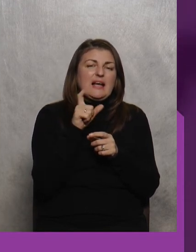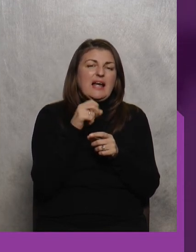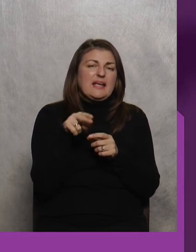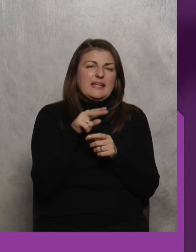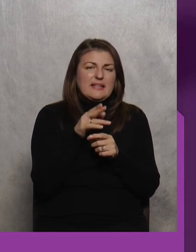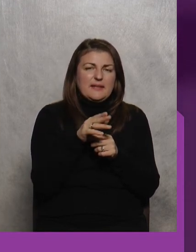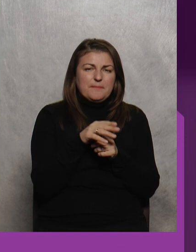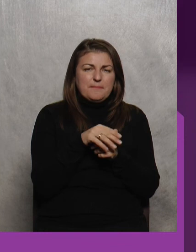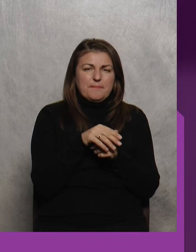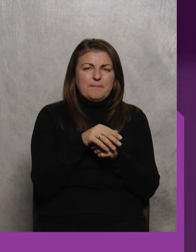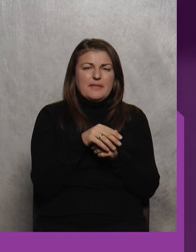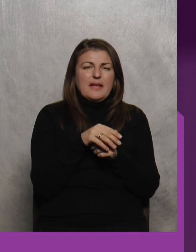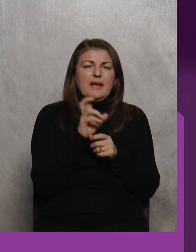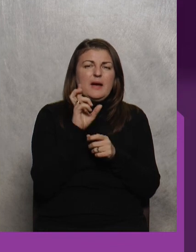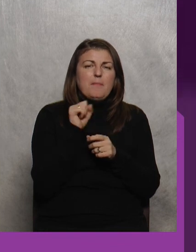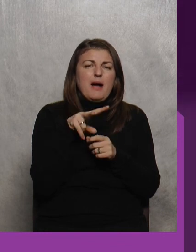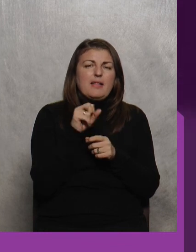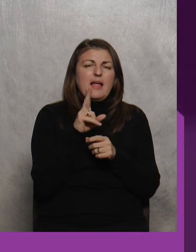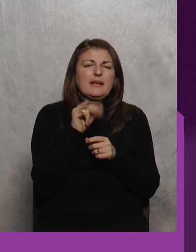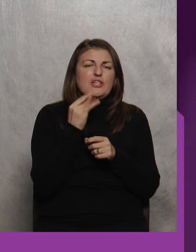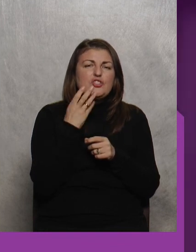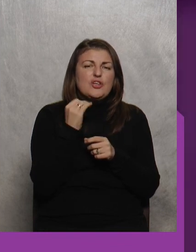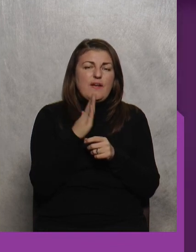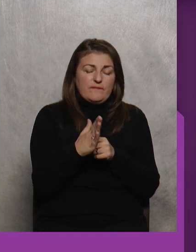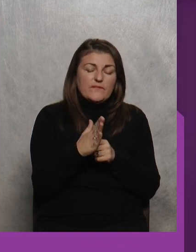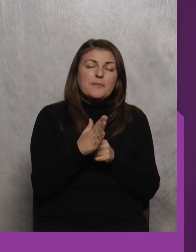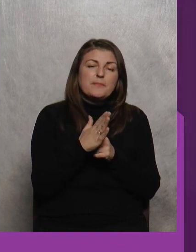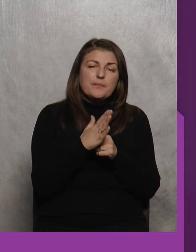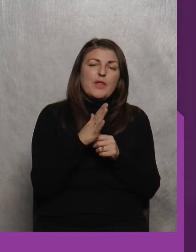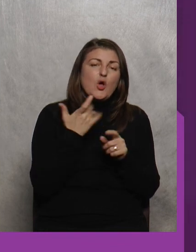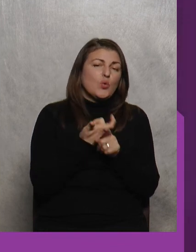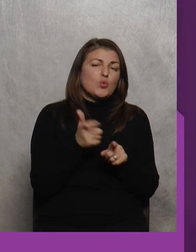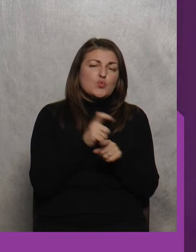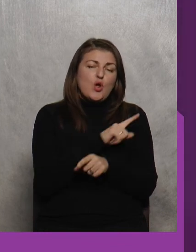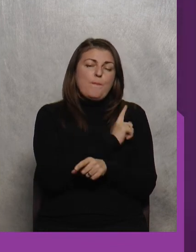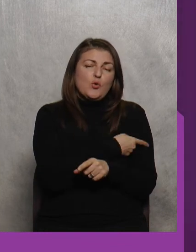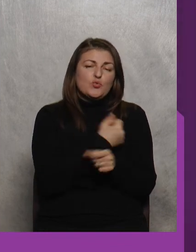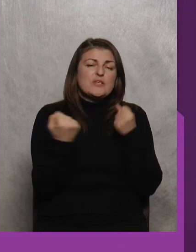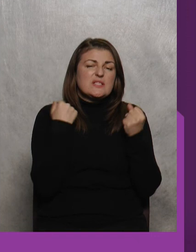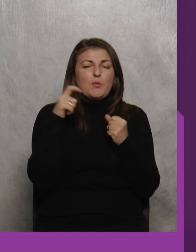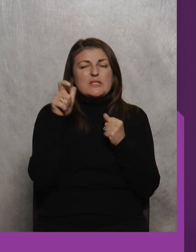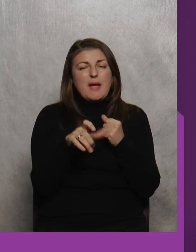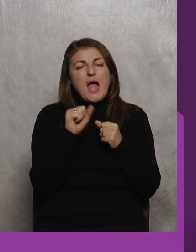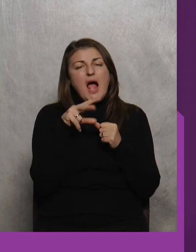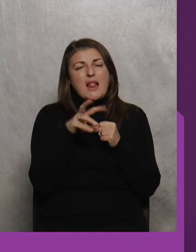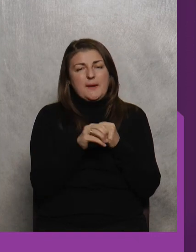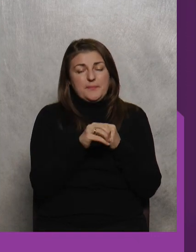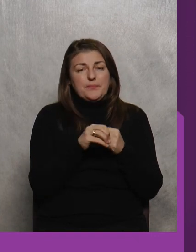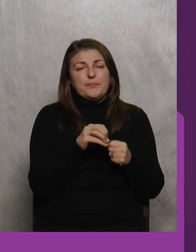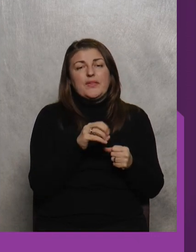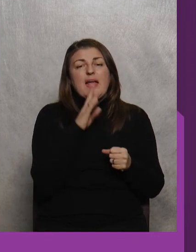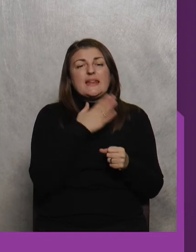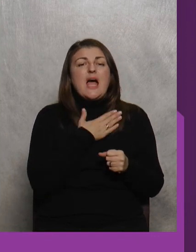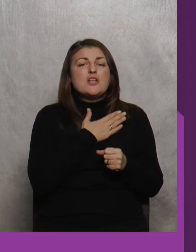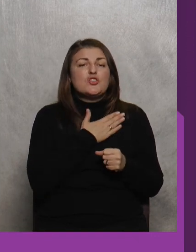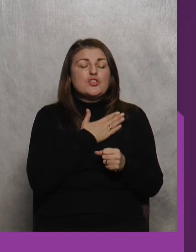Балакішеві. Балакішеєв, отак, да, мабуть. Рахіп Балакішеєв, дуже потужний спортсмен, але